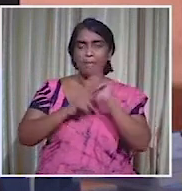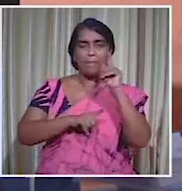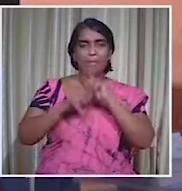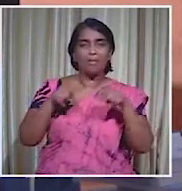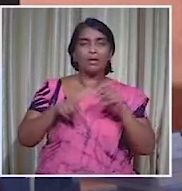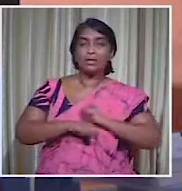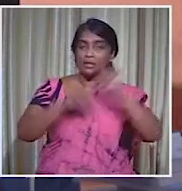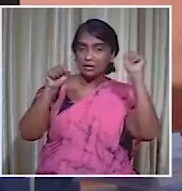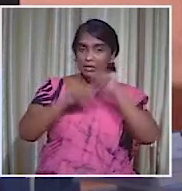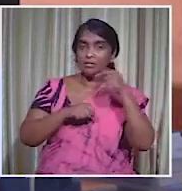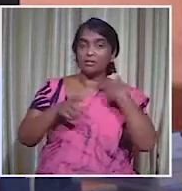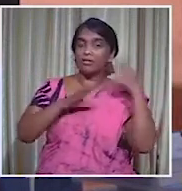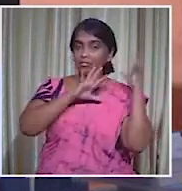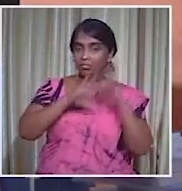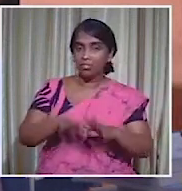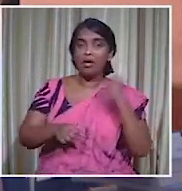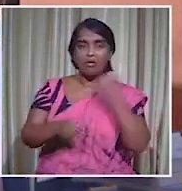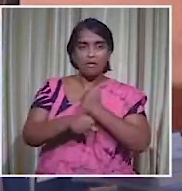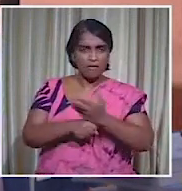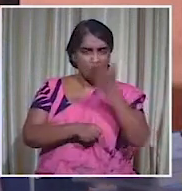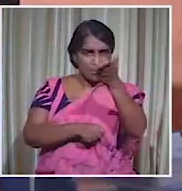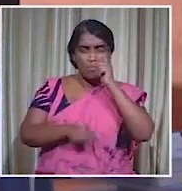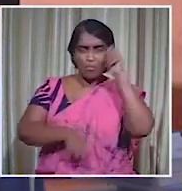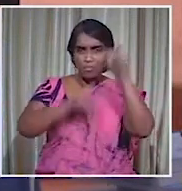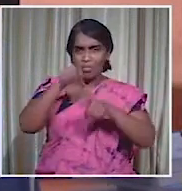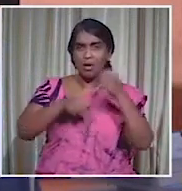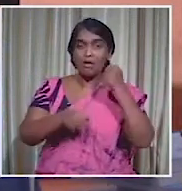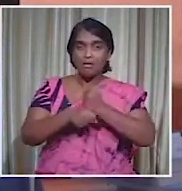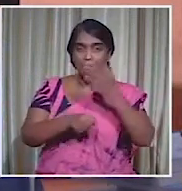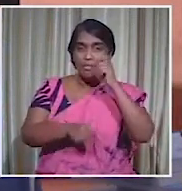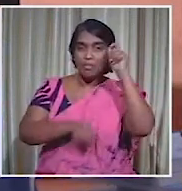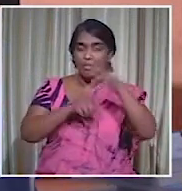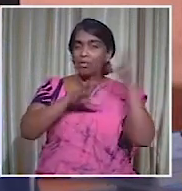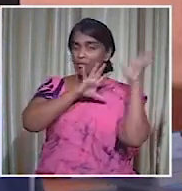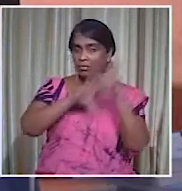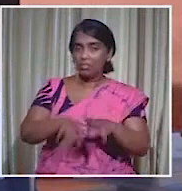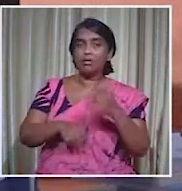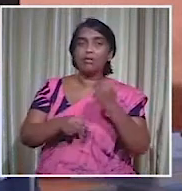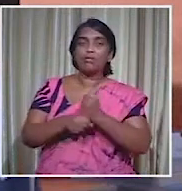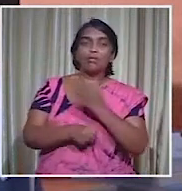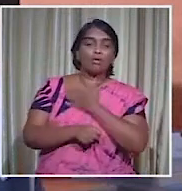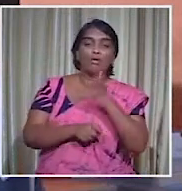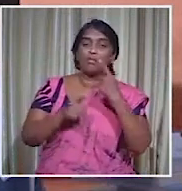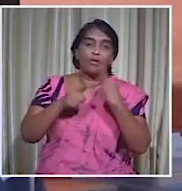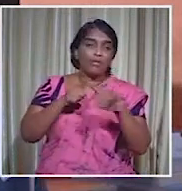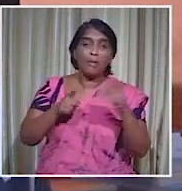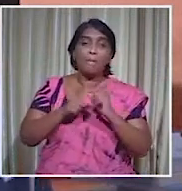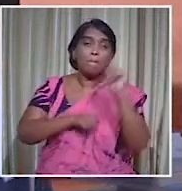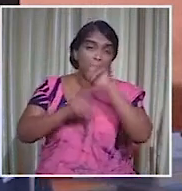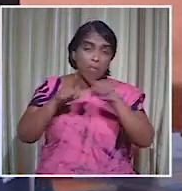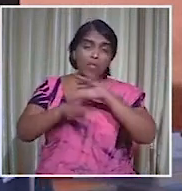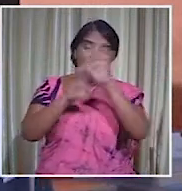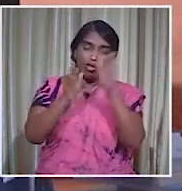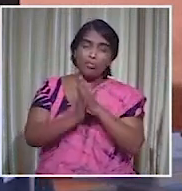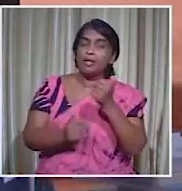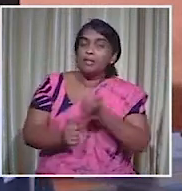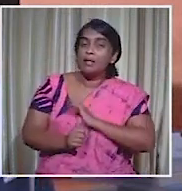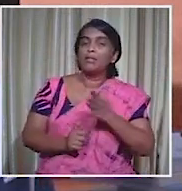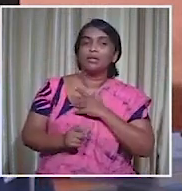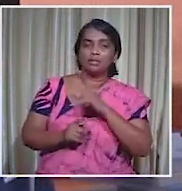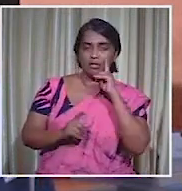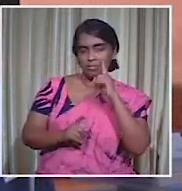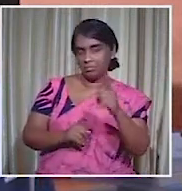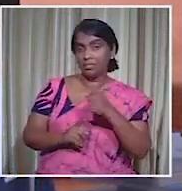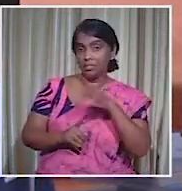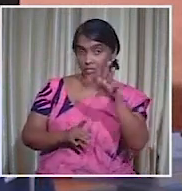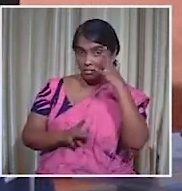ගාව උද්ඝෝෂණ කරන්න ගෙනාපු මිනිස්සු ආණ්ඩු පක්ෂ මිනිස්සු ආණ්ඩු පක්ෂ මිනිස්සු ගනල්ලා නැහැ නේ මේ ගෝඨාභය රජතුරන්ගේ විරුද්ධ පාර්ලිමේන්තුවට විරුද්ධ කියලා පෙන්වනවා ගෙනාවේ හැබැයි